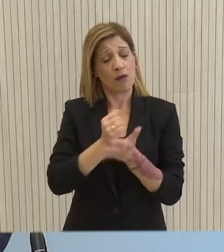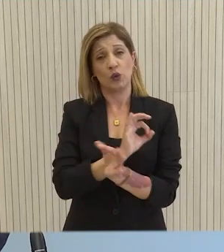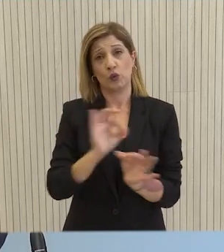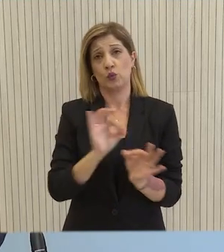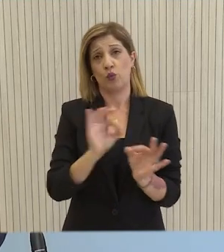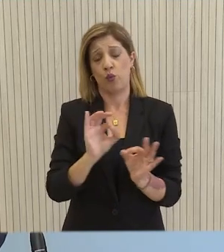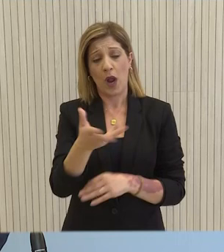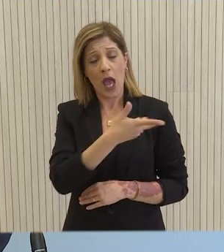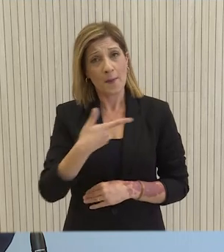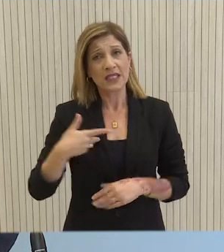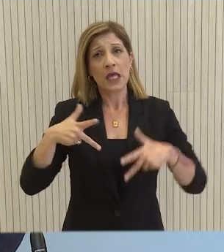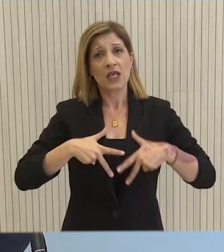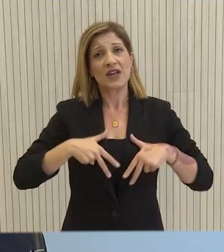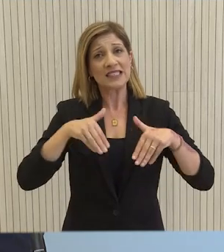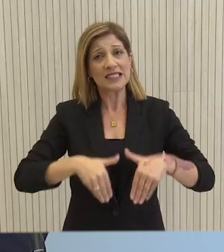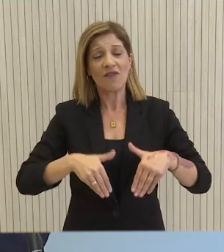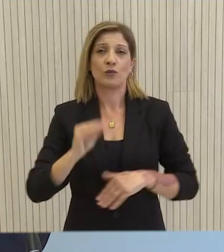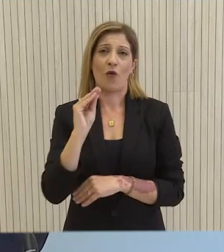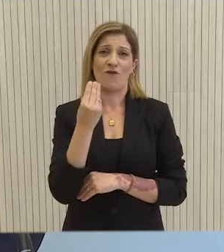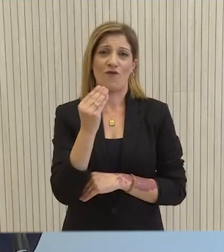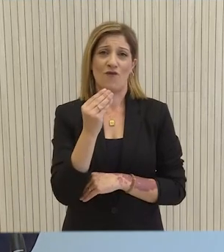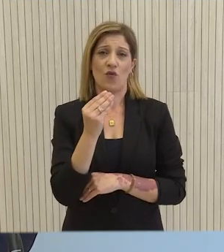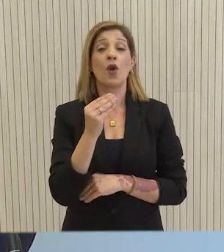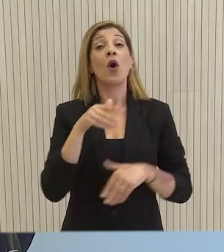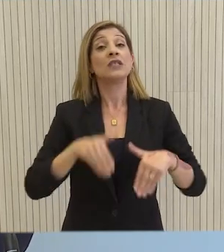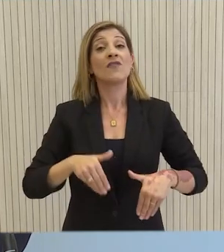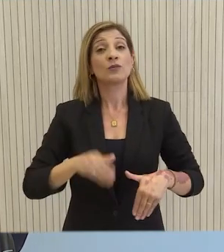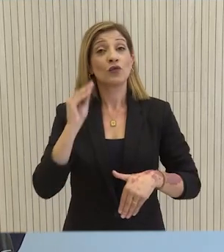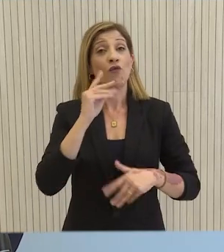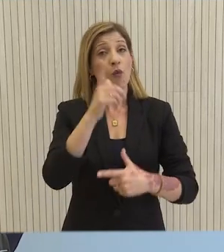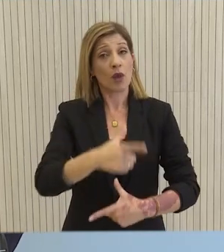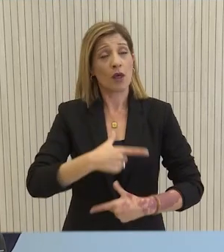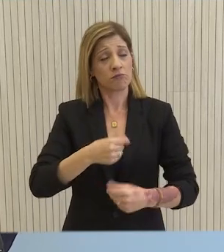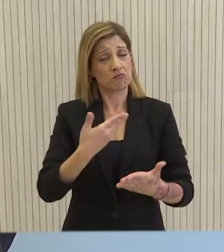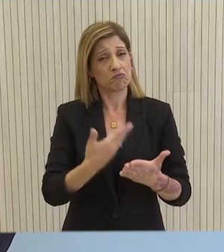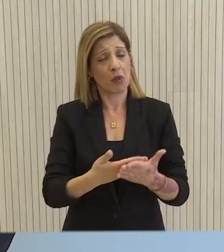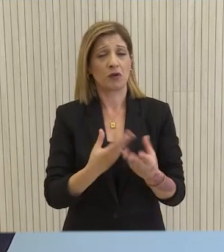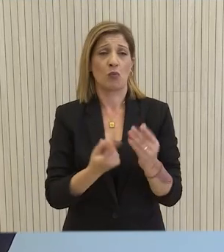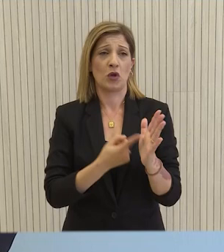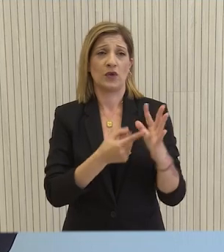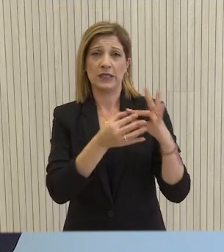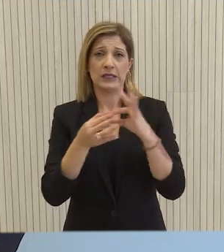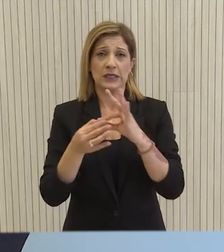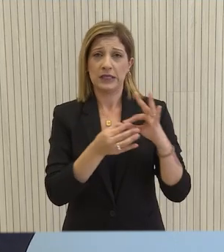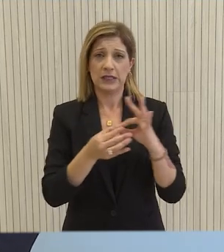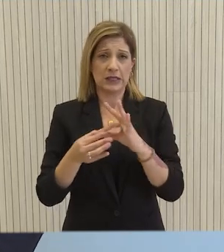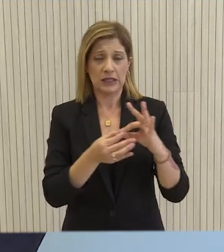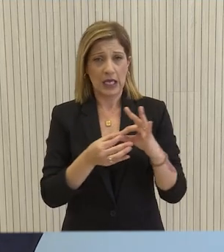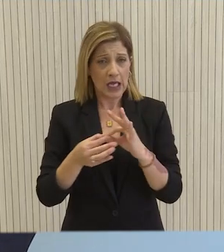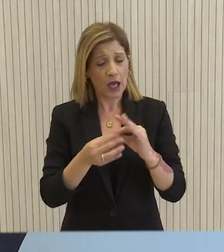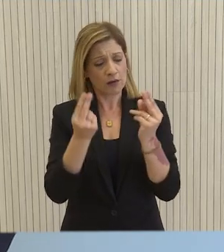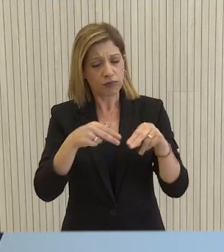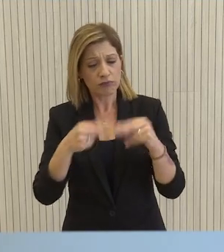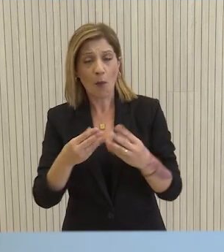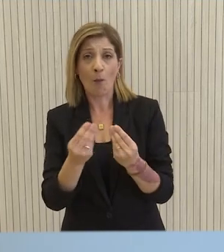και αυτοαπόδεικτος. Άλλωστε, ο σεβασμός στην Βουλή των Αντιπροσώπων είχε αποδειχτεί στην πράξη μέσα από την αγαστή συνεργασία που επέτρεψε την